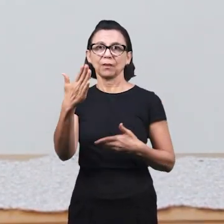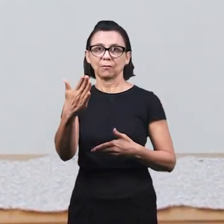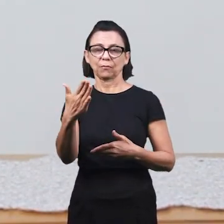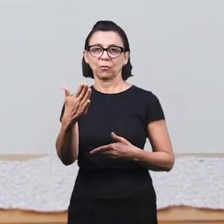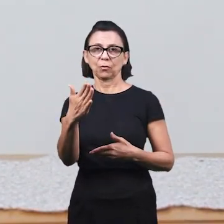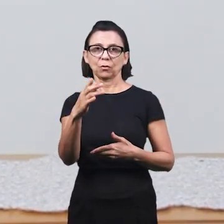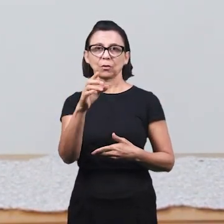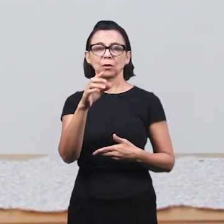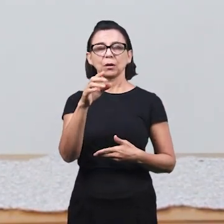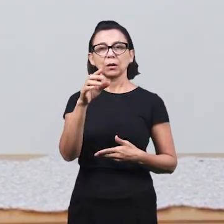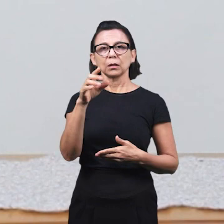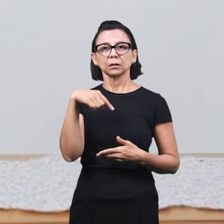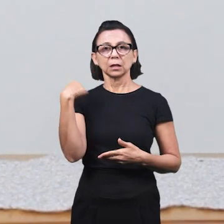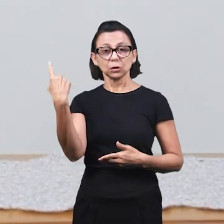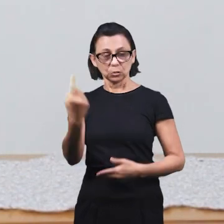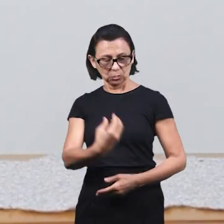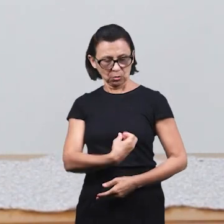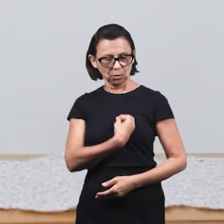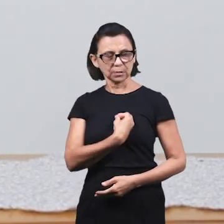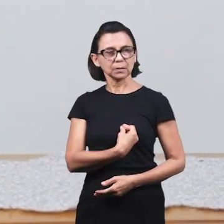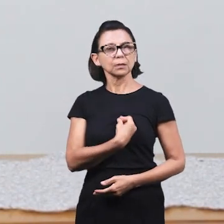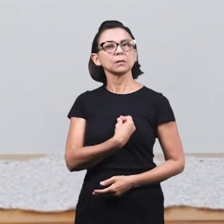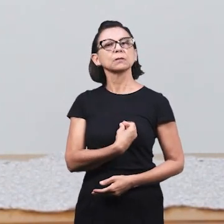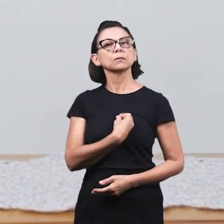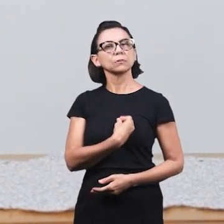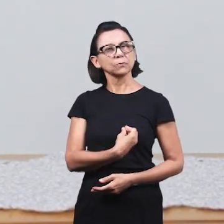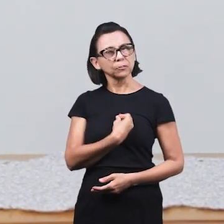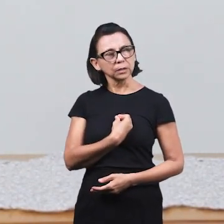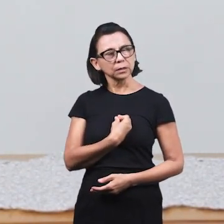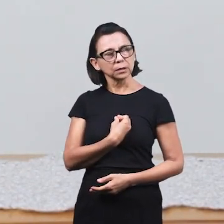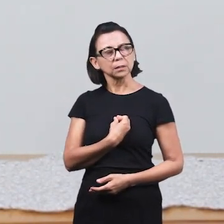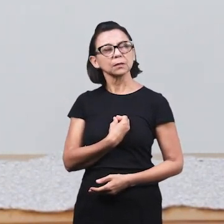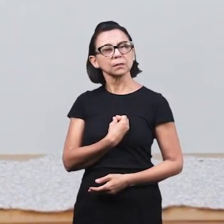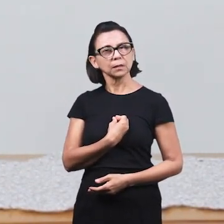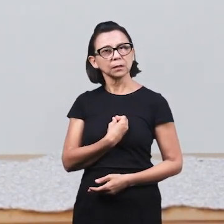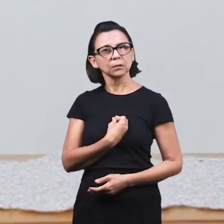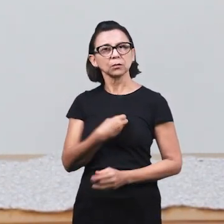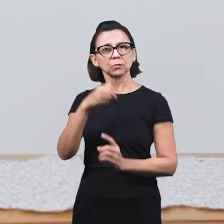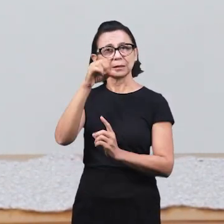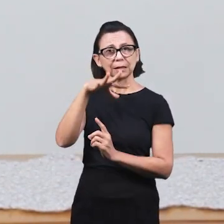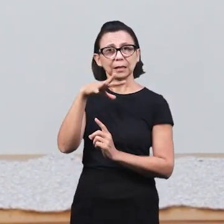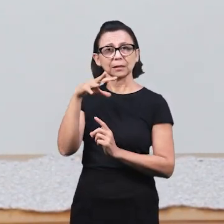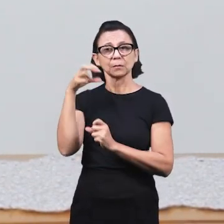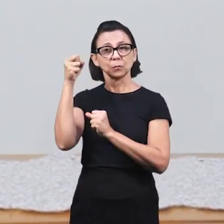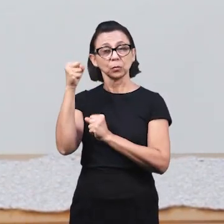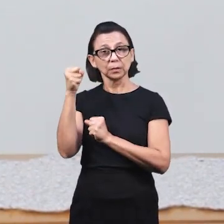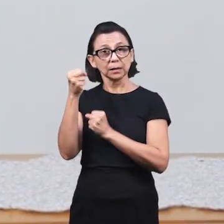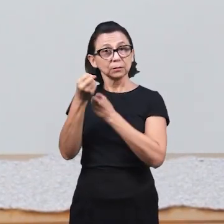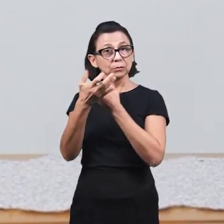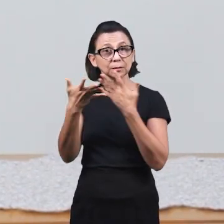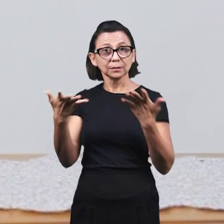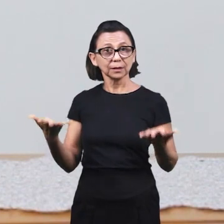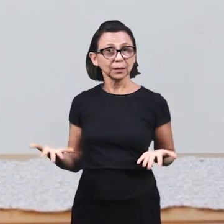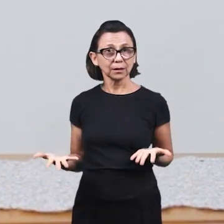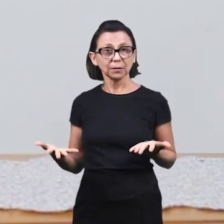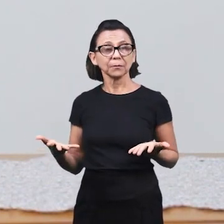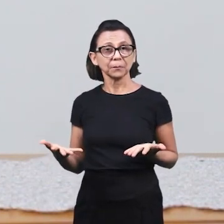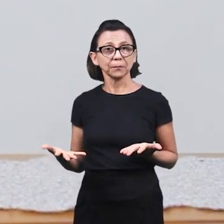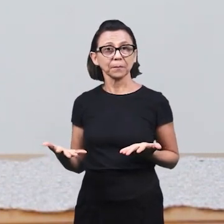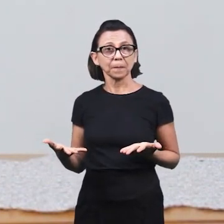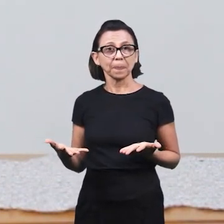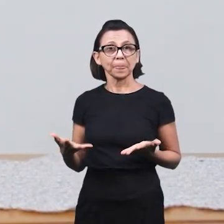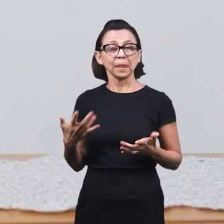Он все совершил совершенным для нашего блага, чтобы мы были, продолжали бы центром